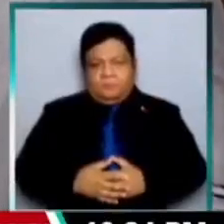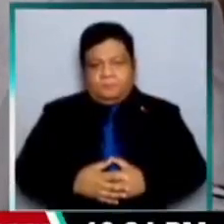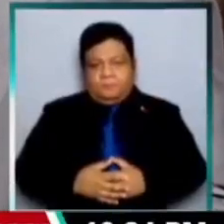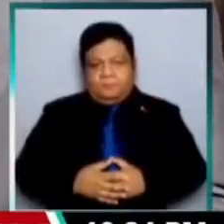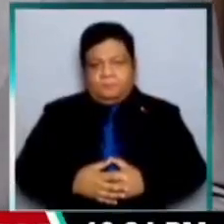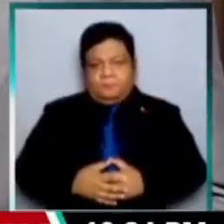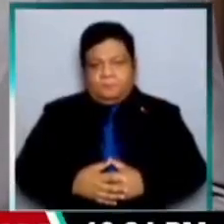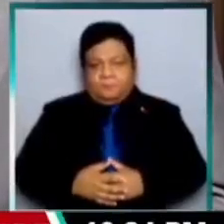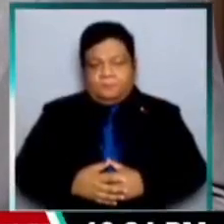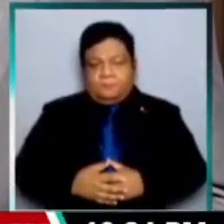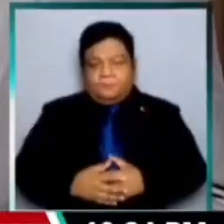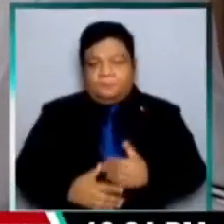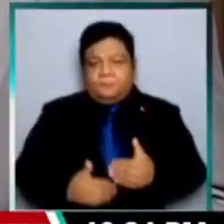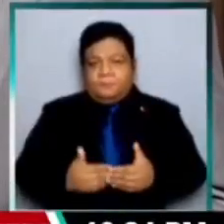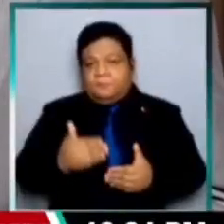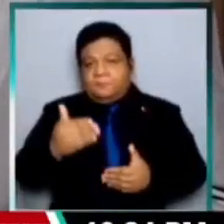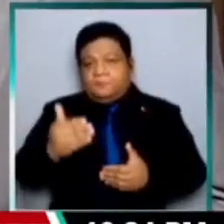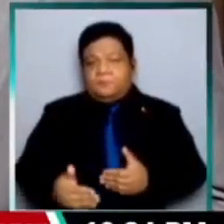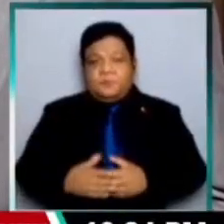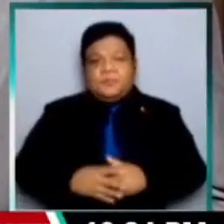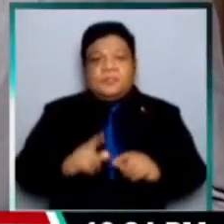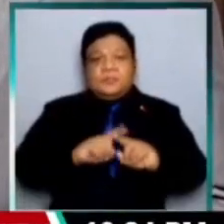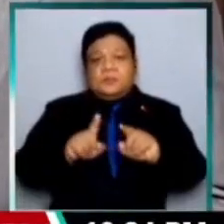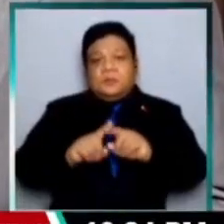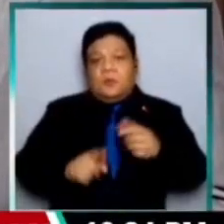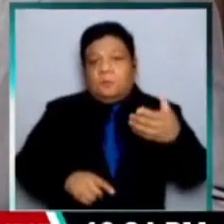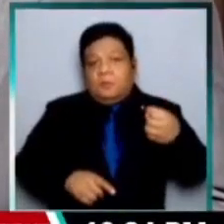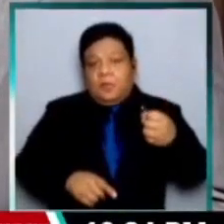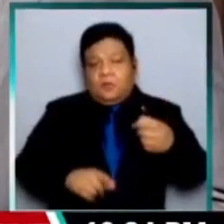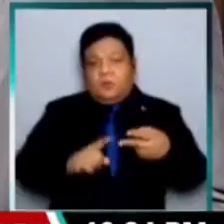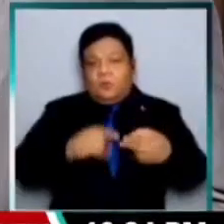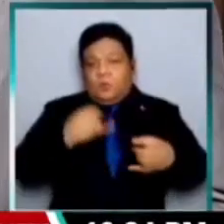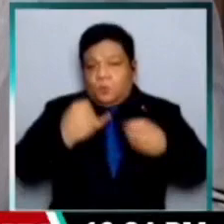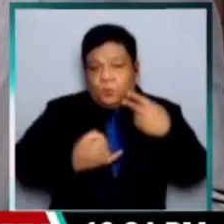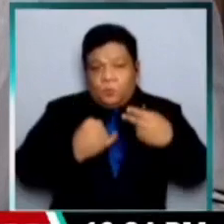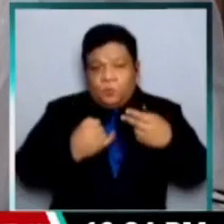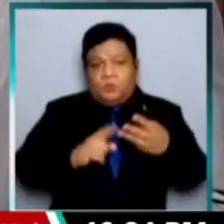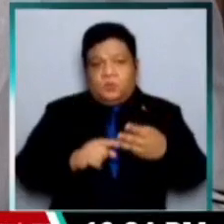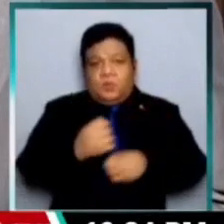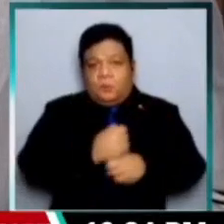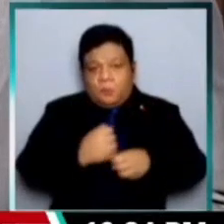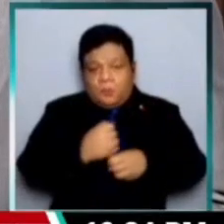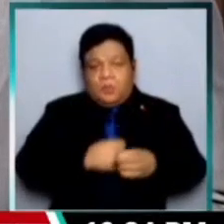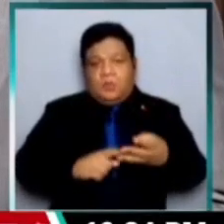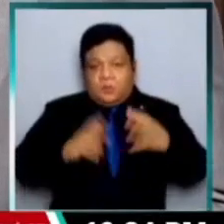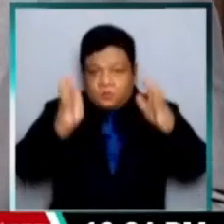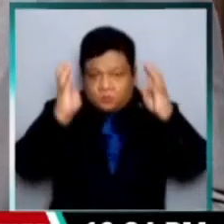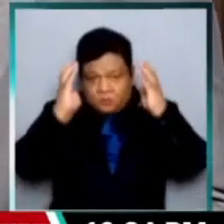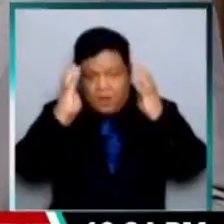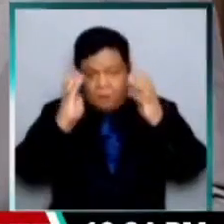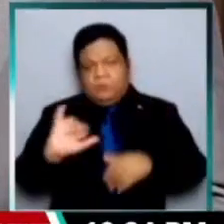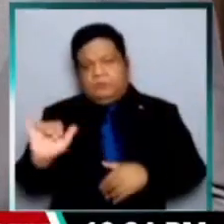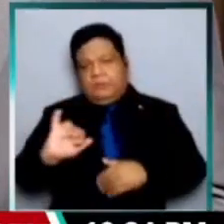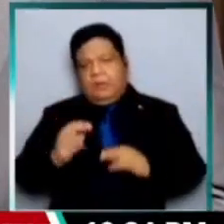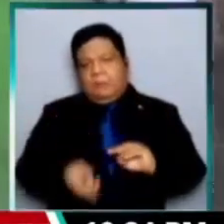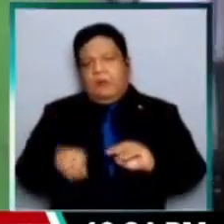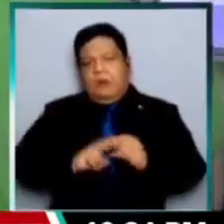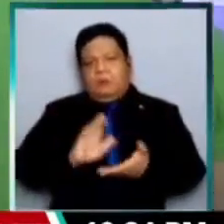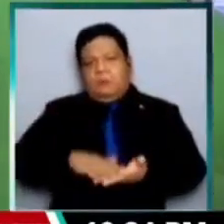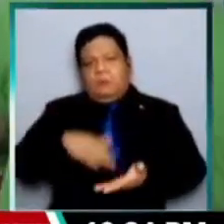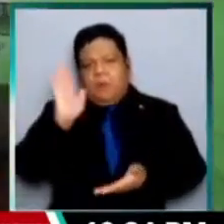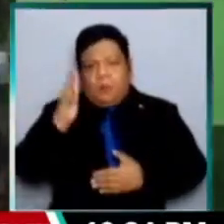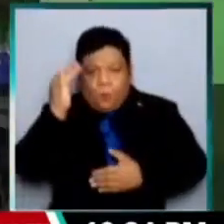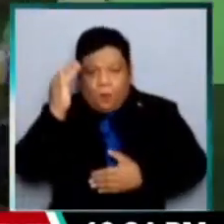Pati ilang brand ng gatas, noodles, kape at shampoo, nagmahal na kasunod ng pagtataas ng presyo ng petrolyo. Ayon sa